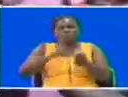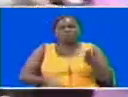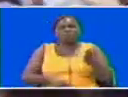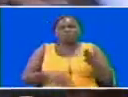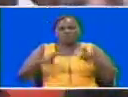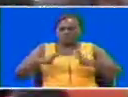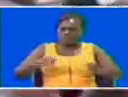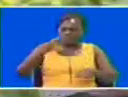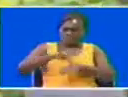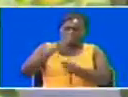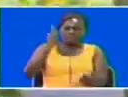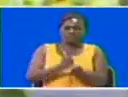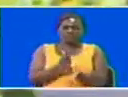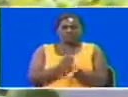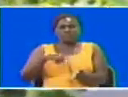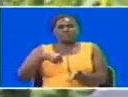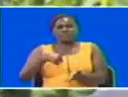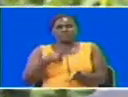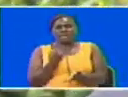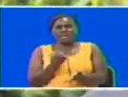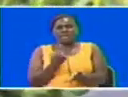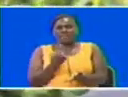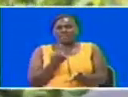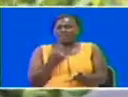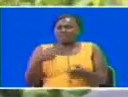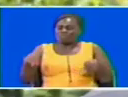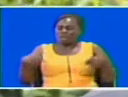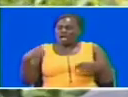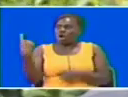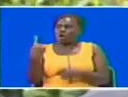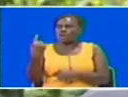kutafuta ukweli wa mambo. Mimi naogopa Mwenyezi Mungu, muunga mbingu na ardhi.